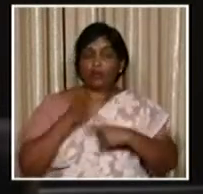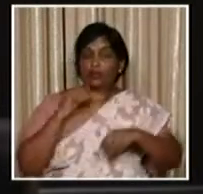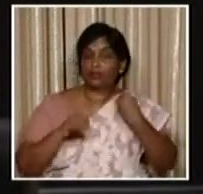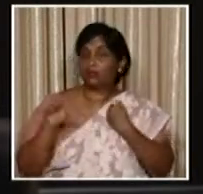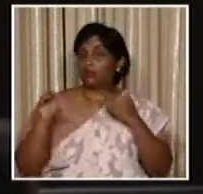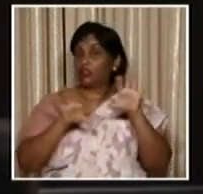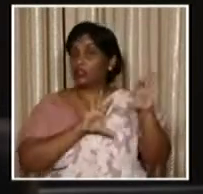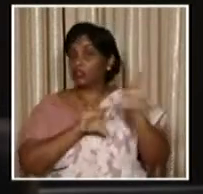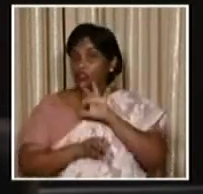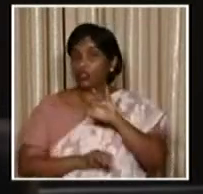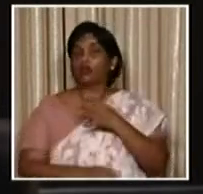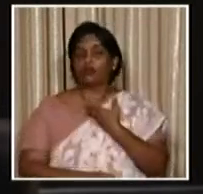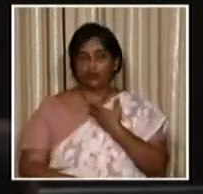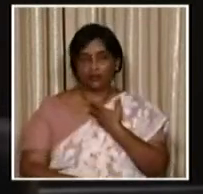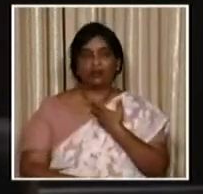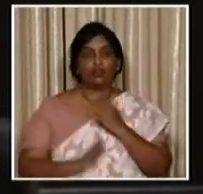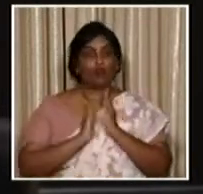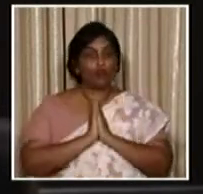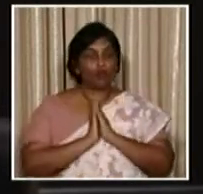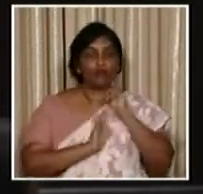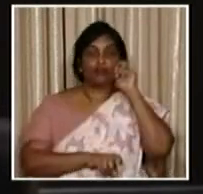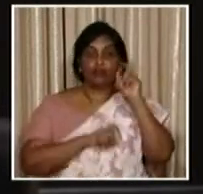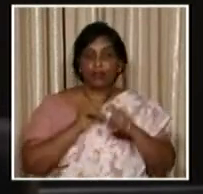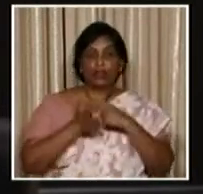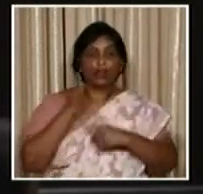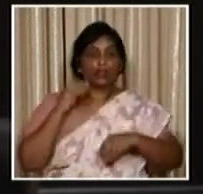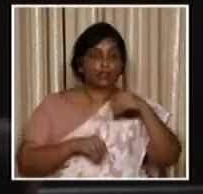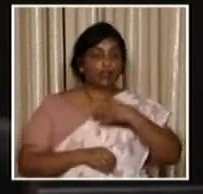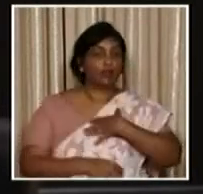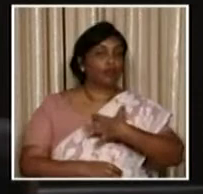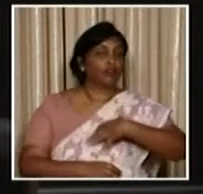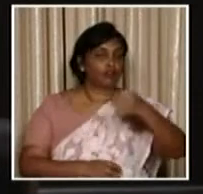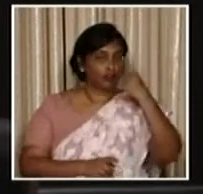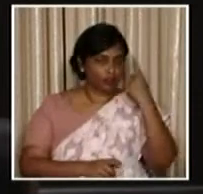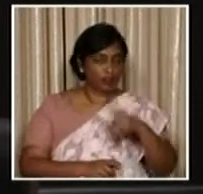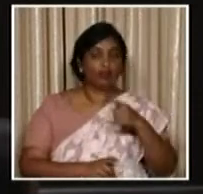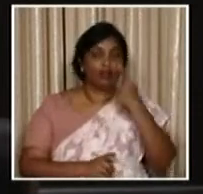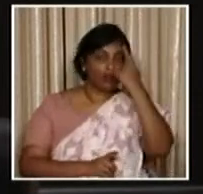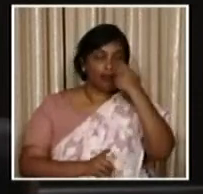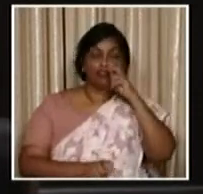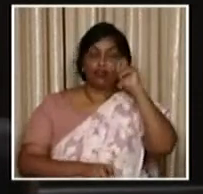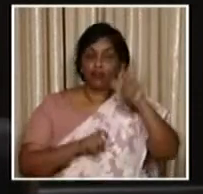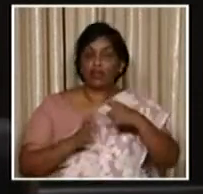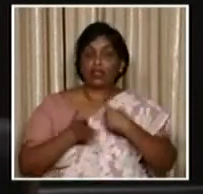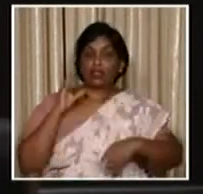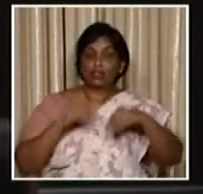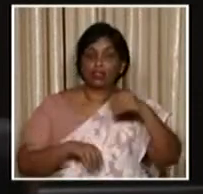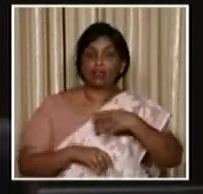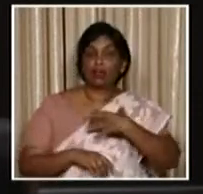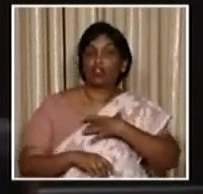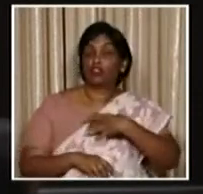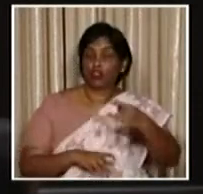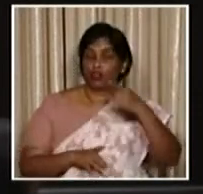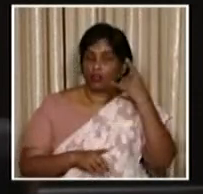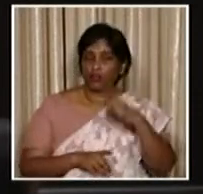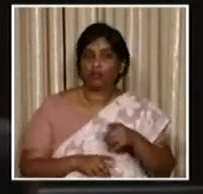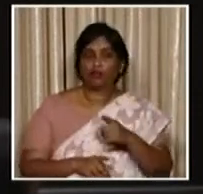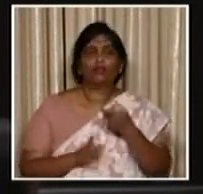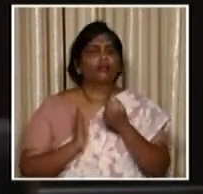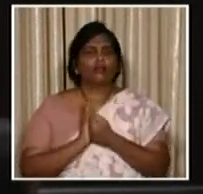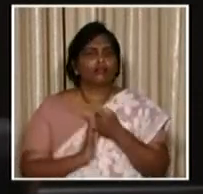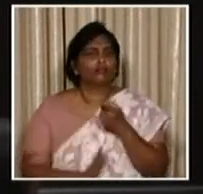දේශපාලනයට තෝරගත්තු හින්දා බෞද්ධ මිනිස්සු අපුව දේශපාලනයට තෝරගත්තු නිසා කතෝලික මිනිස්සු අපුව දේශපාලනයට තෝරගත්තු නිසා මොකද